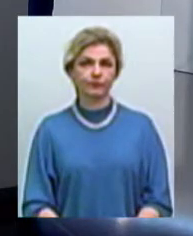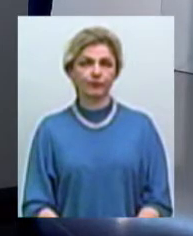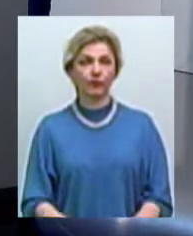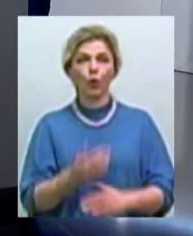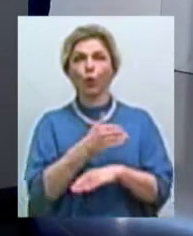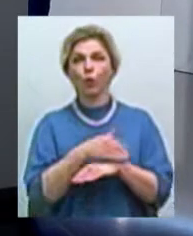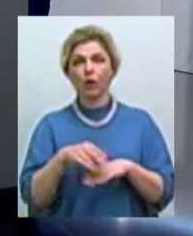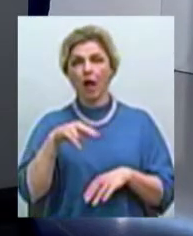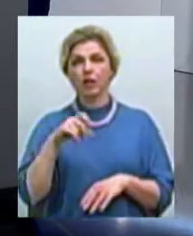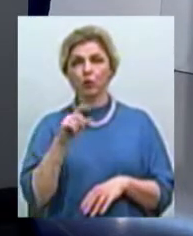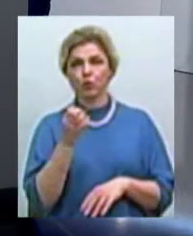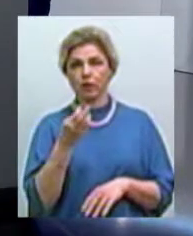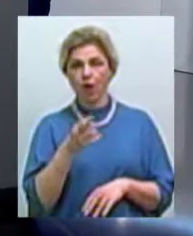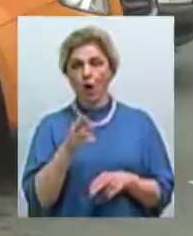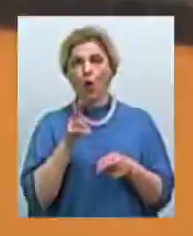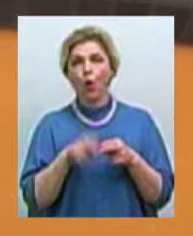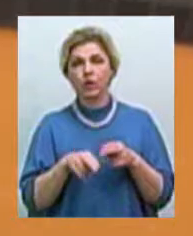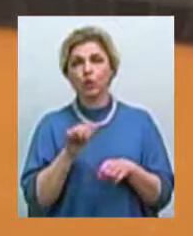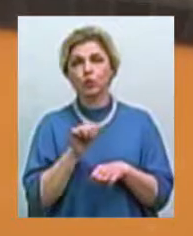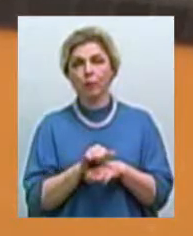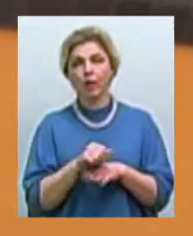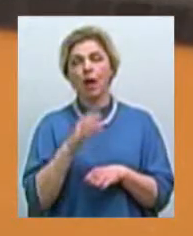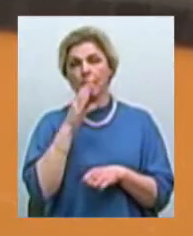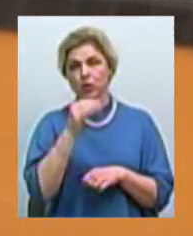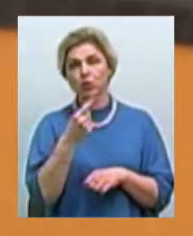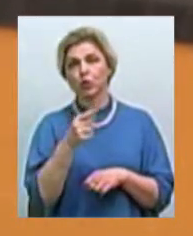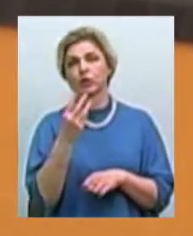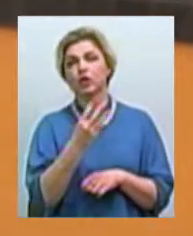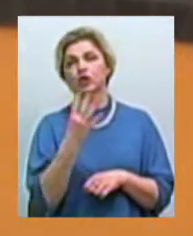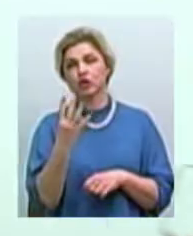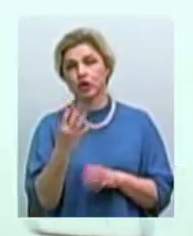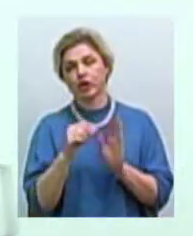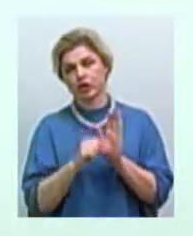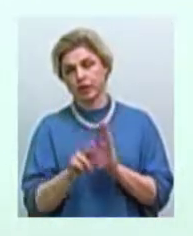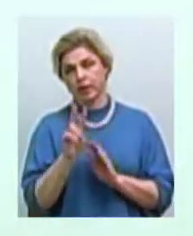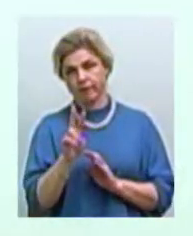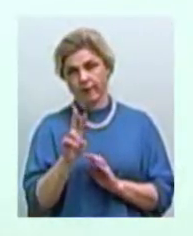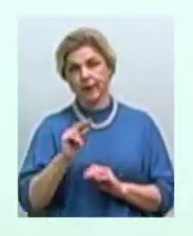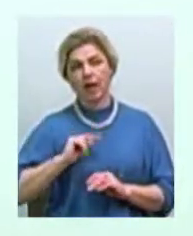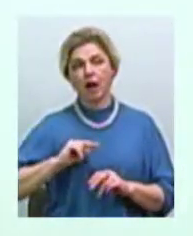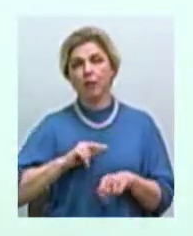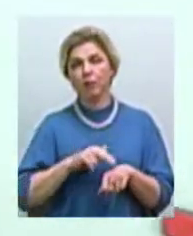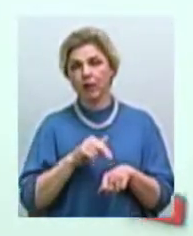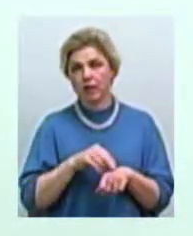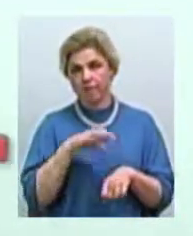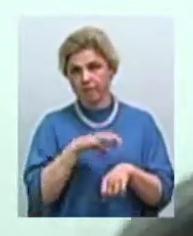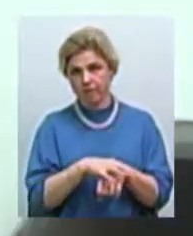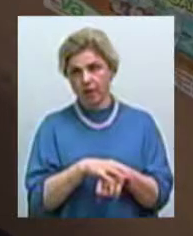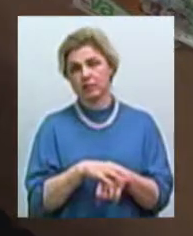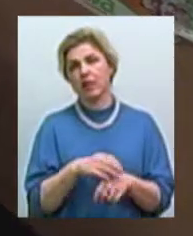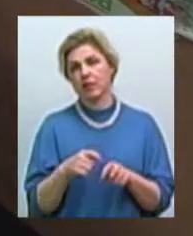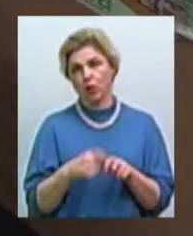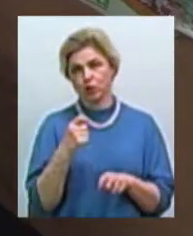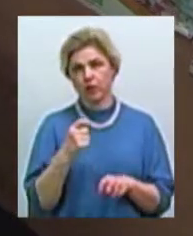Вулиця Лазурна. Кінцева зупинка маршрутів 34 та 62. Співробітники Укртрансбезпеки фіксують порушення. У